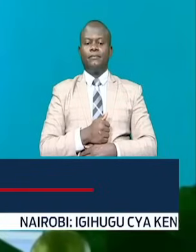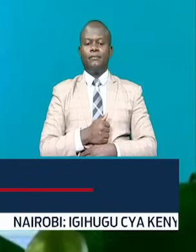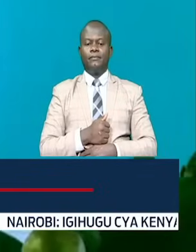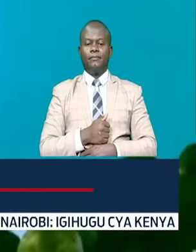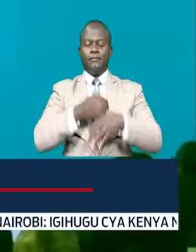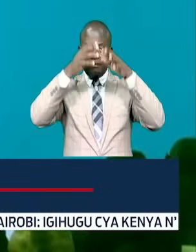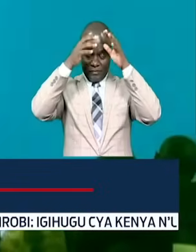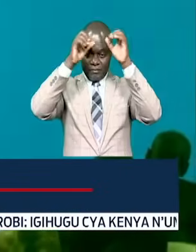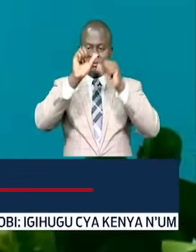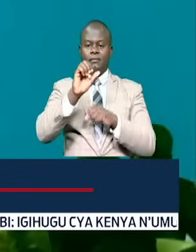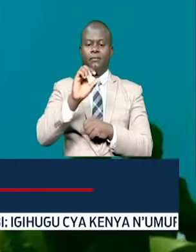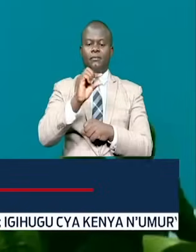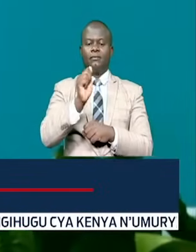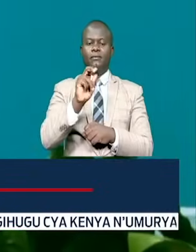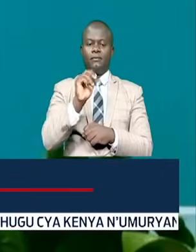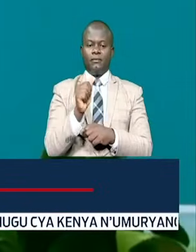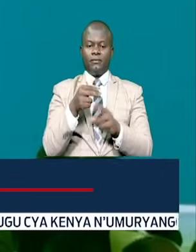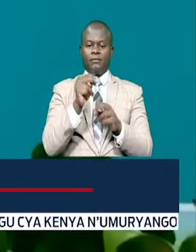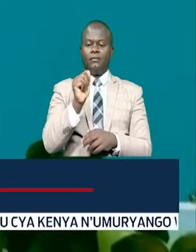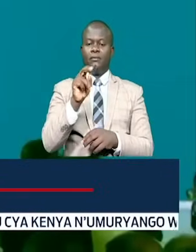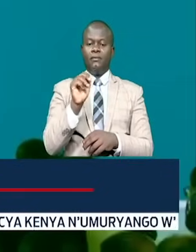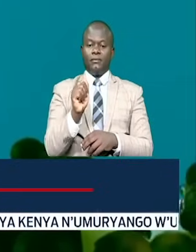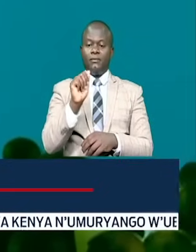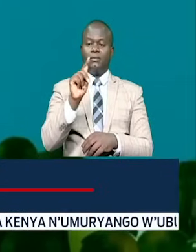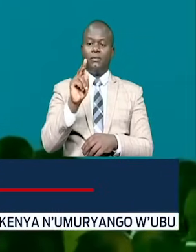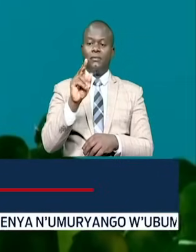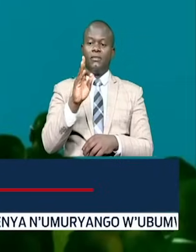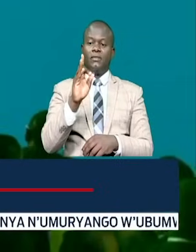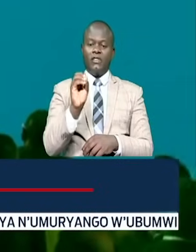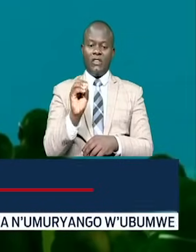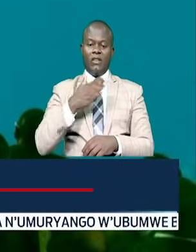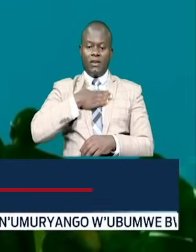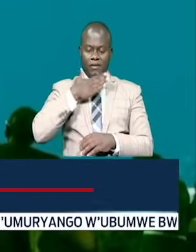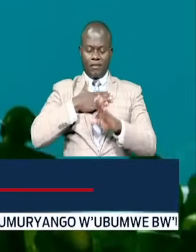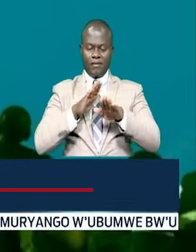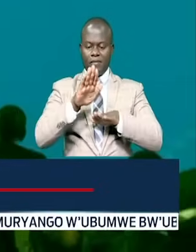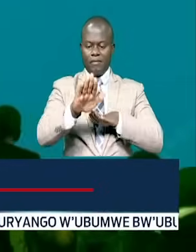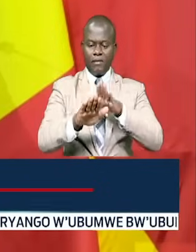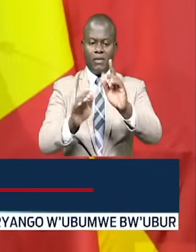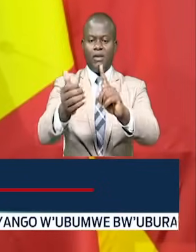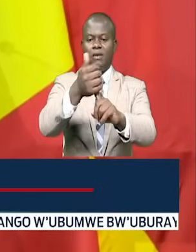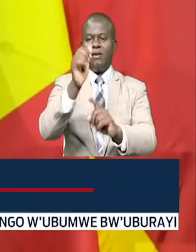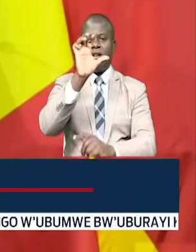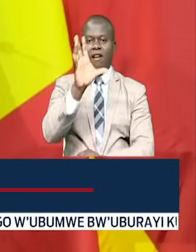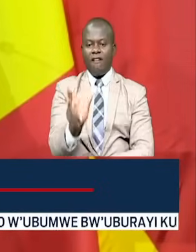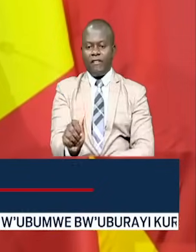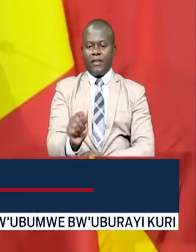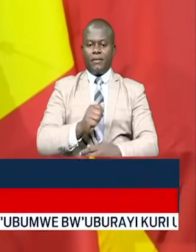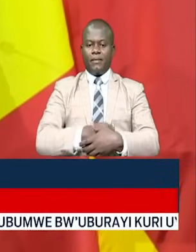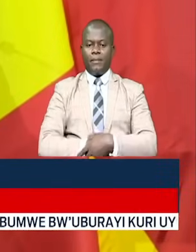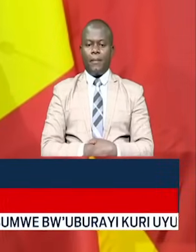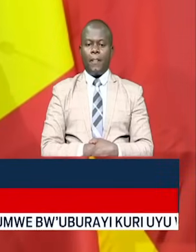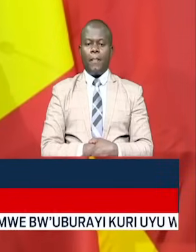Perezida wa Ghana Nana Akufo-Addo yishimira intambwe iri mu guterwa n'umugabane wa Afurika. Ghana is